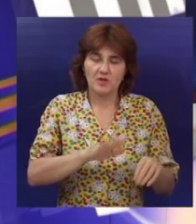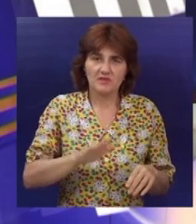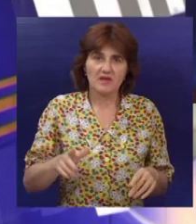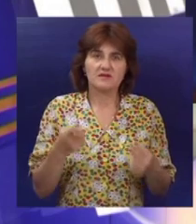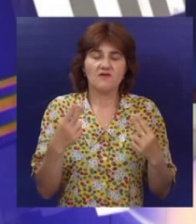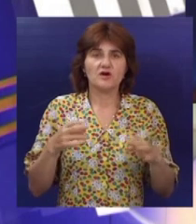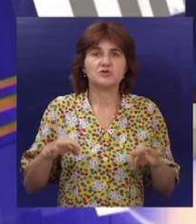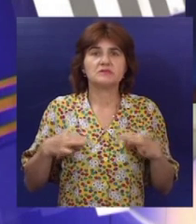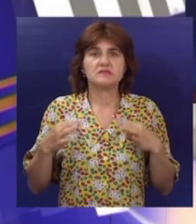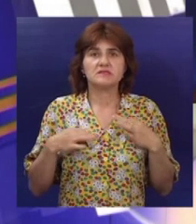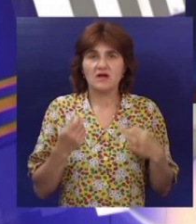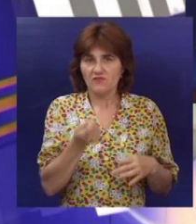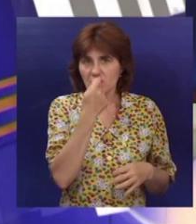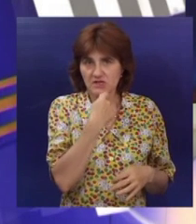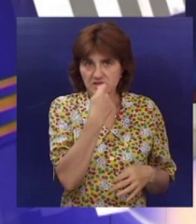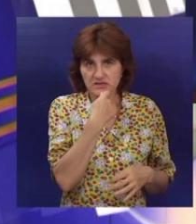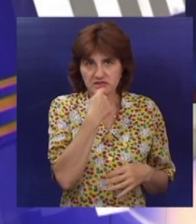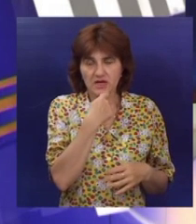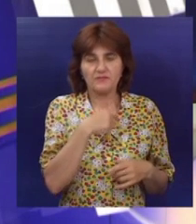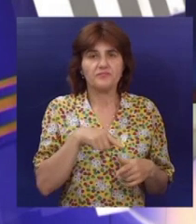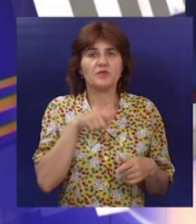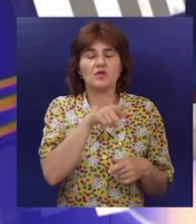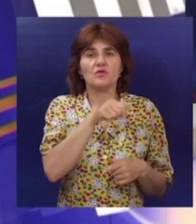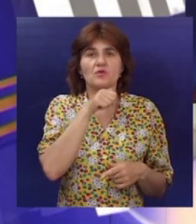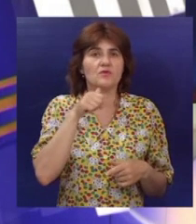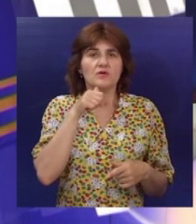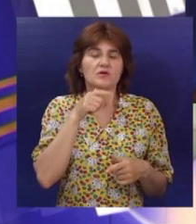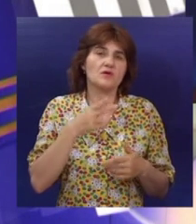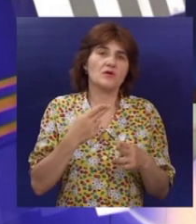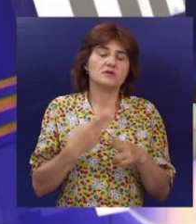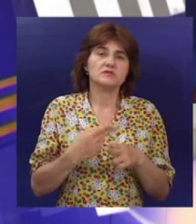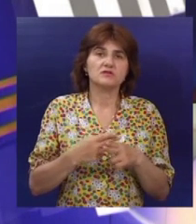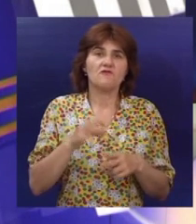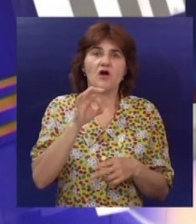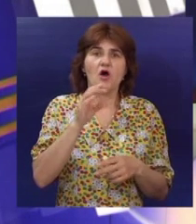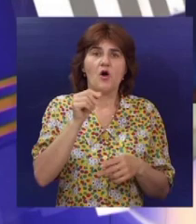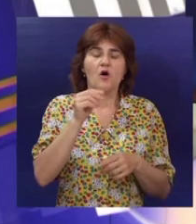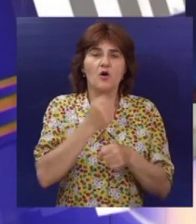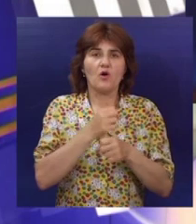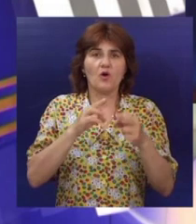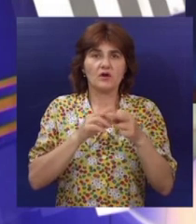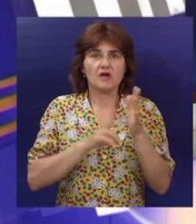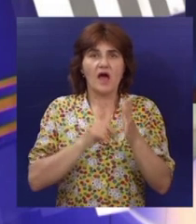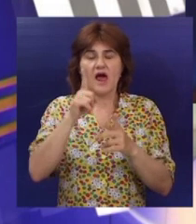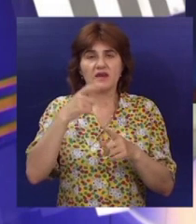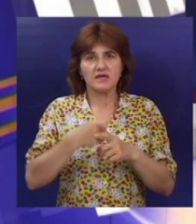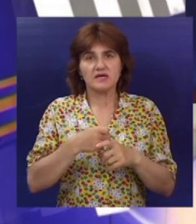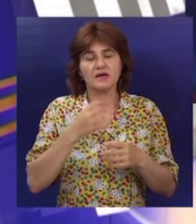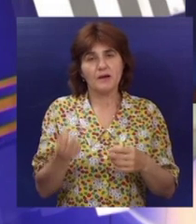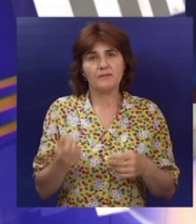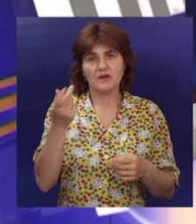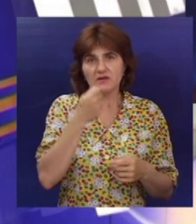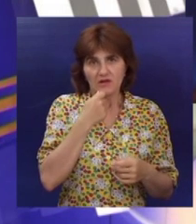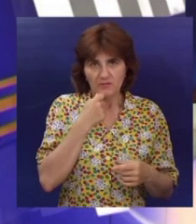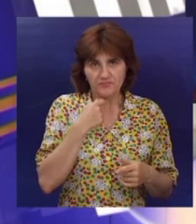značajem zdrave ishrane. Reč je o prekograničnom IPA projektu pod nazivom organika.net, koji realizuje